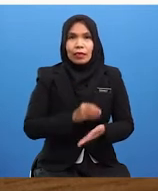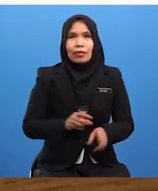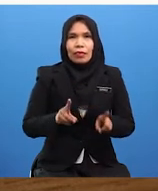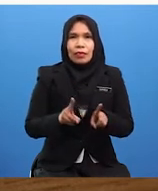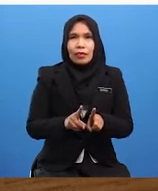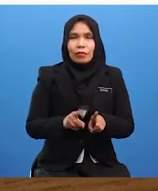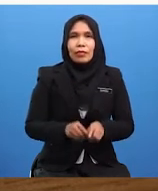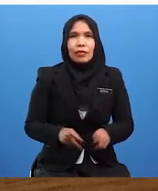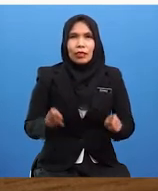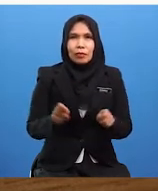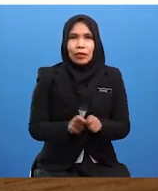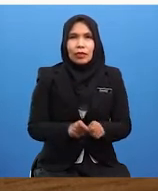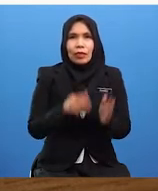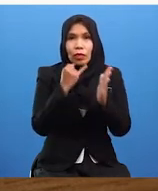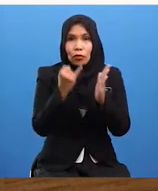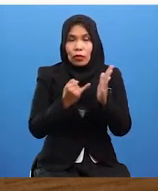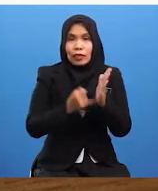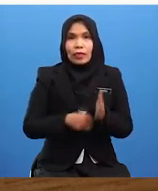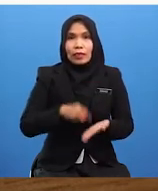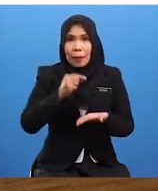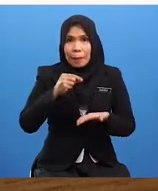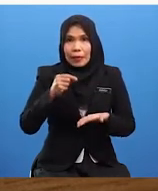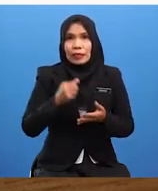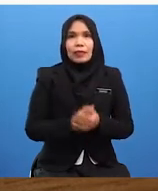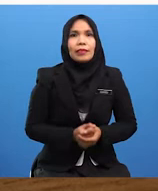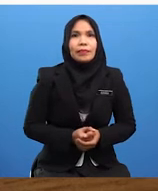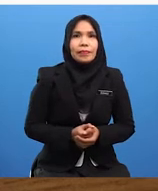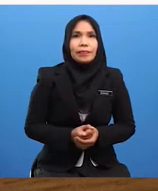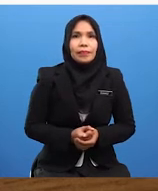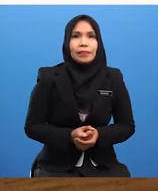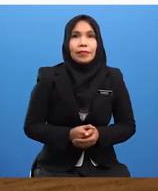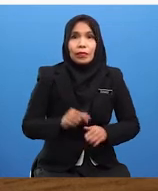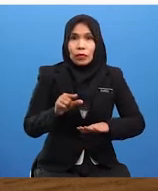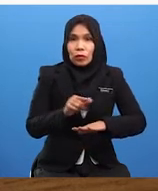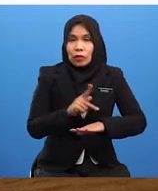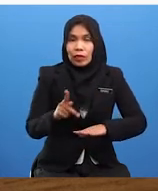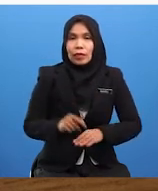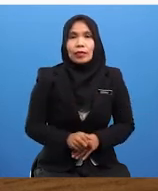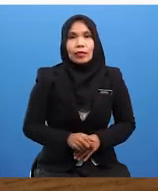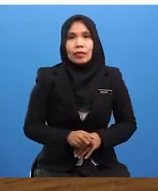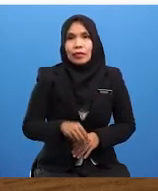Cetakan dibuat menggunakan mesin cetak.